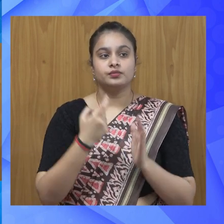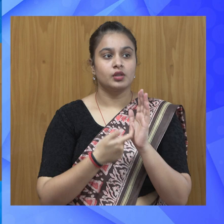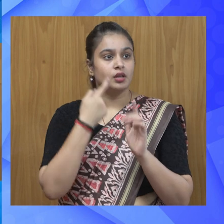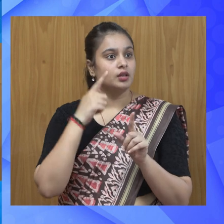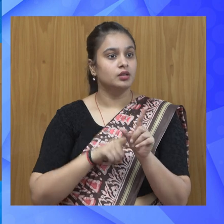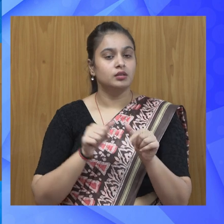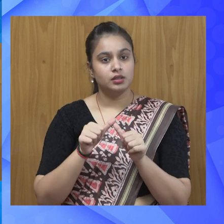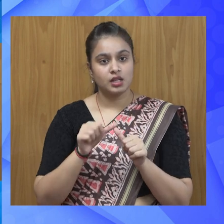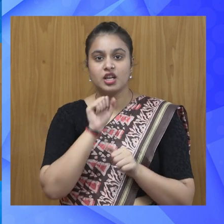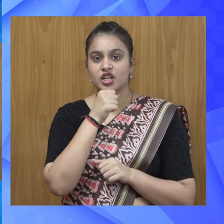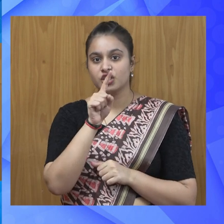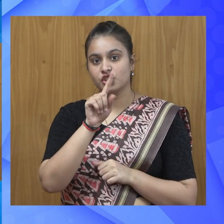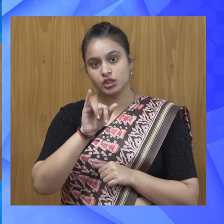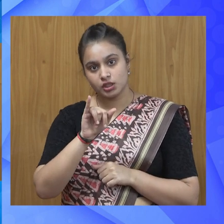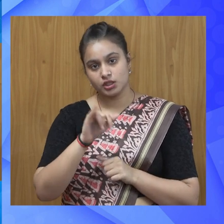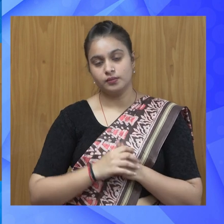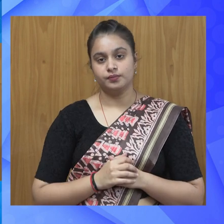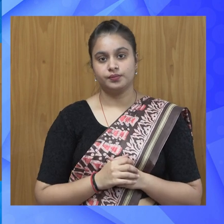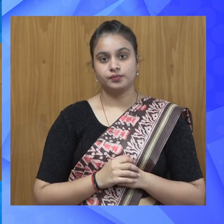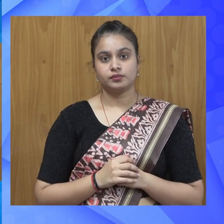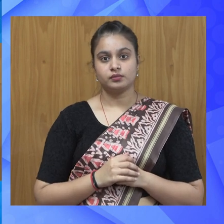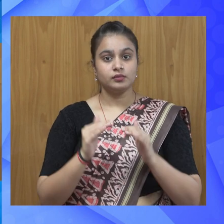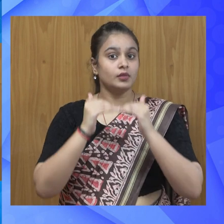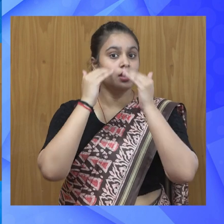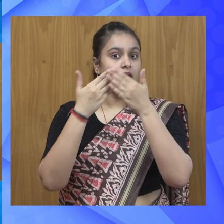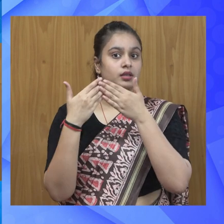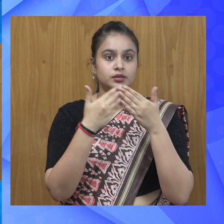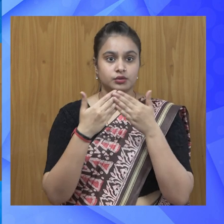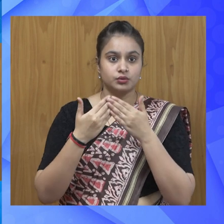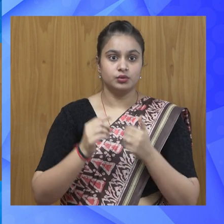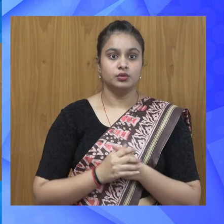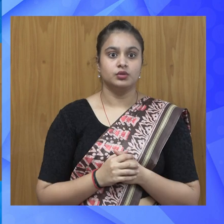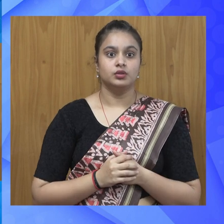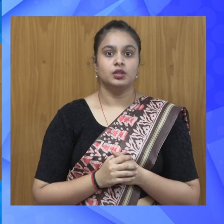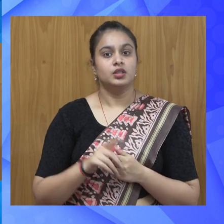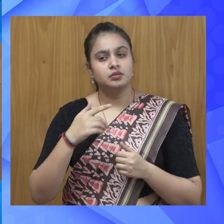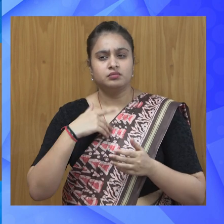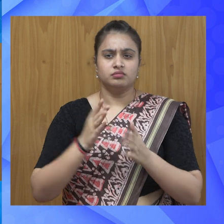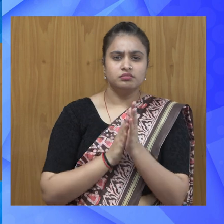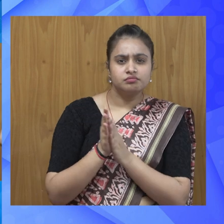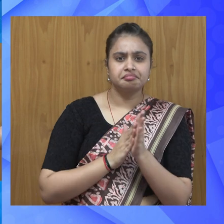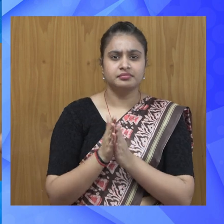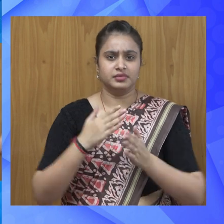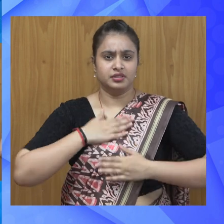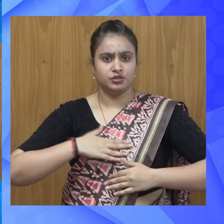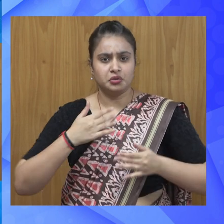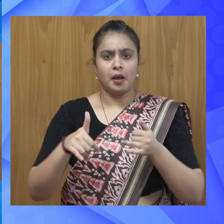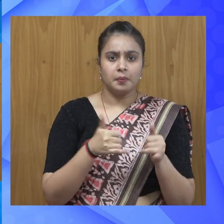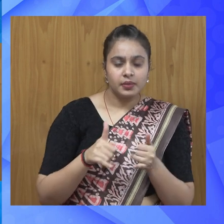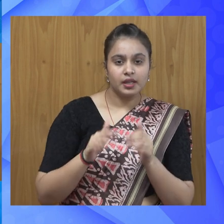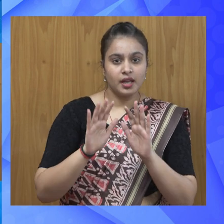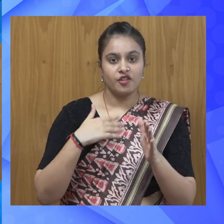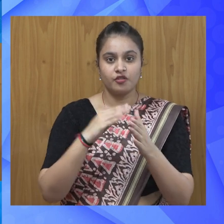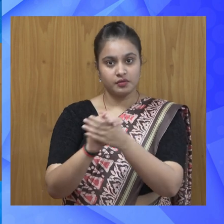एग्जाम्पल, 16-year-old गर्ल, हाई स्कूल गर्ल, जो डिप्रेशन का एग्जाम्पल है, चीयरफुल, दो शी वाज अ चीयरफुल पर्सन, एंजॉयिंग गेम्स एंड एवरीथिंग